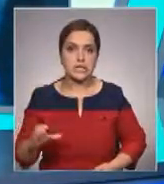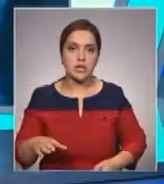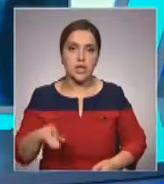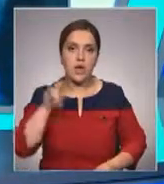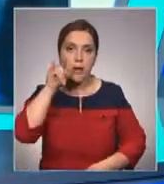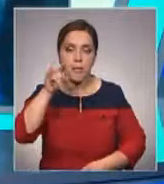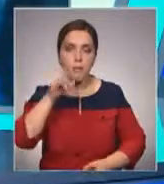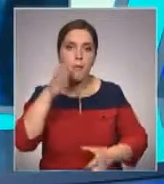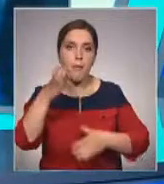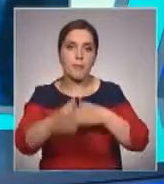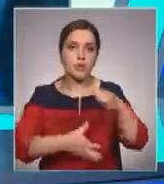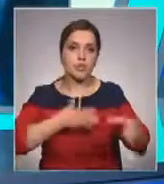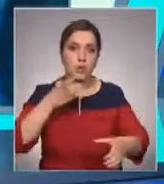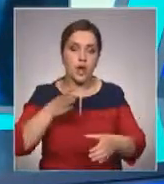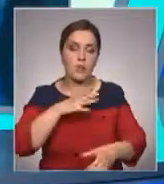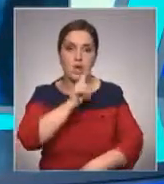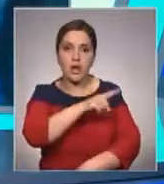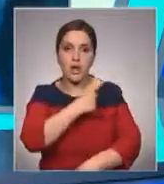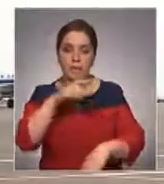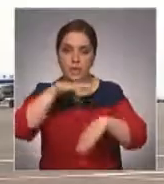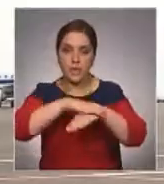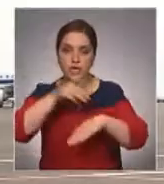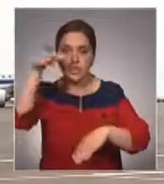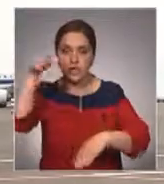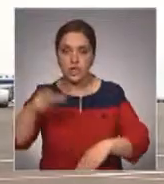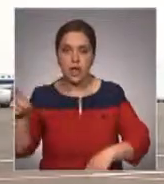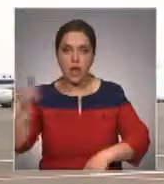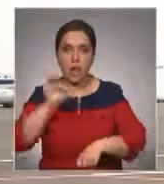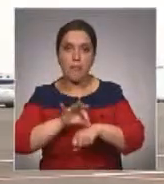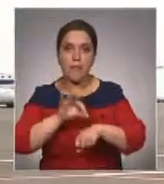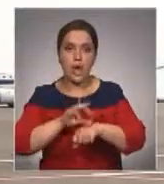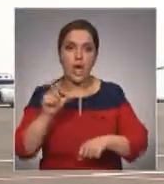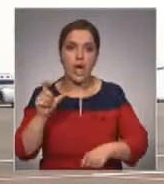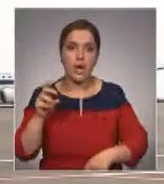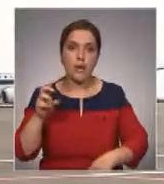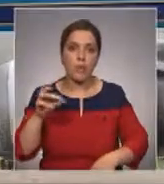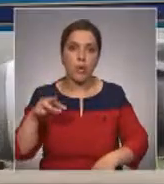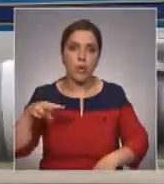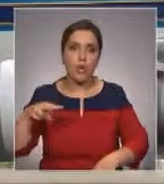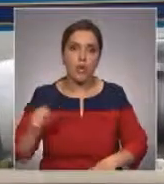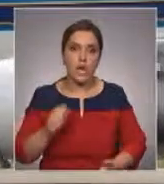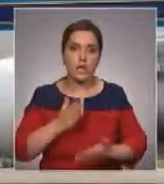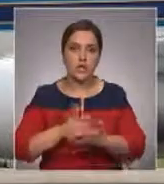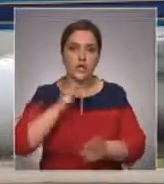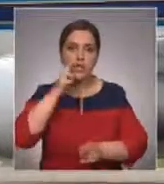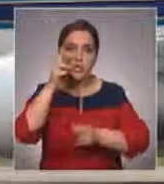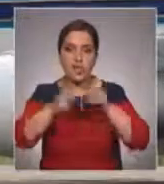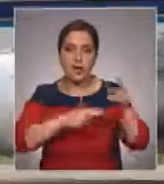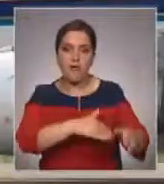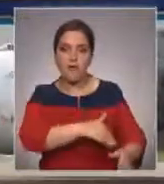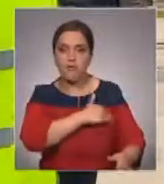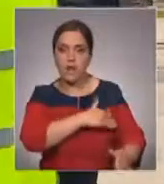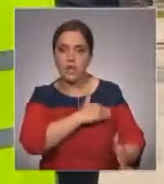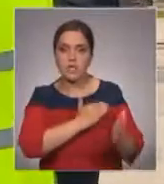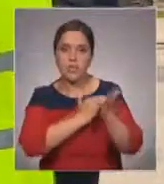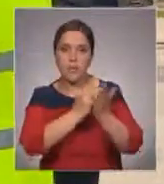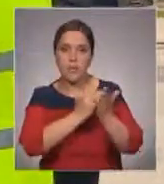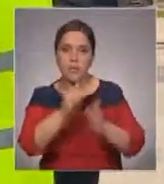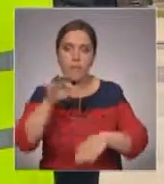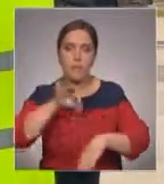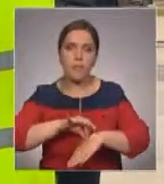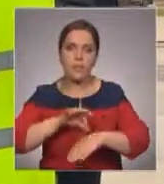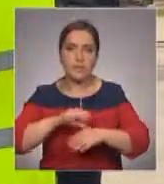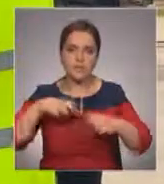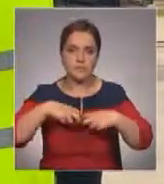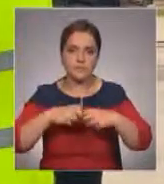борту международного рейса медики выявили человека с подозрением на лихорадку Эбола. Пассажир жаловался на высокую температуру и боли